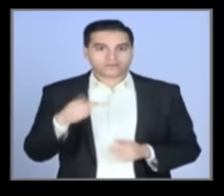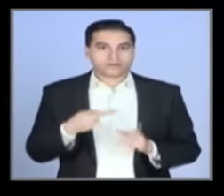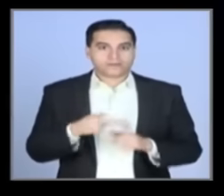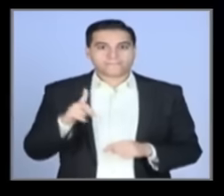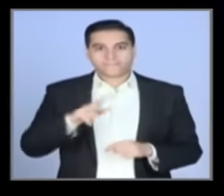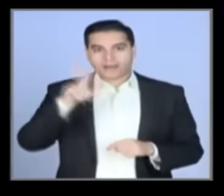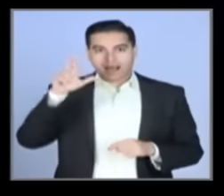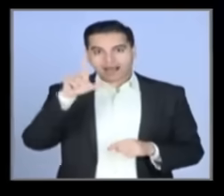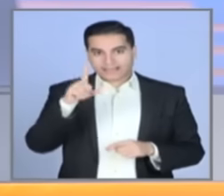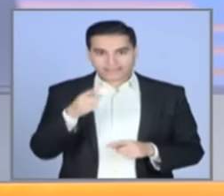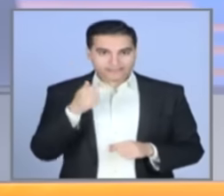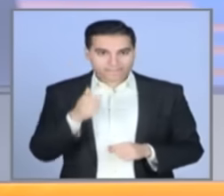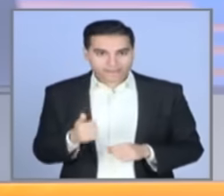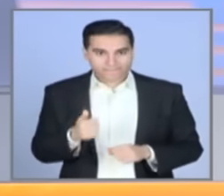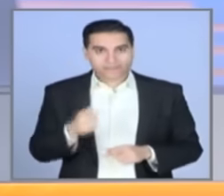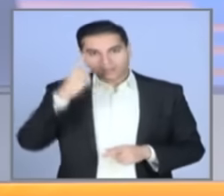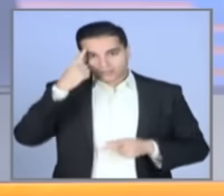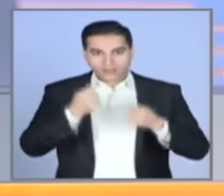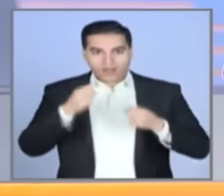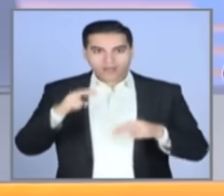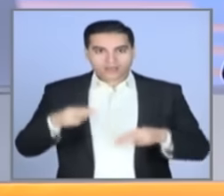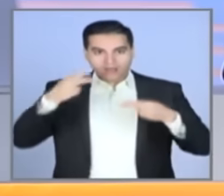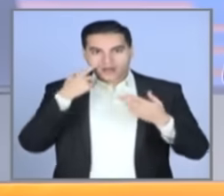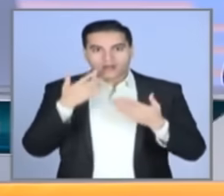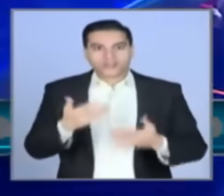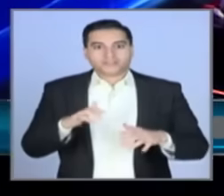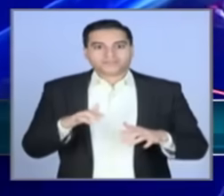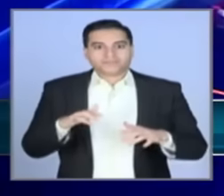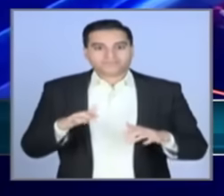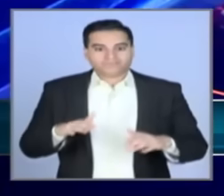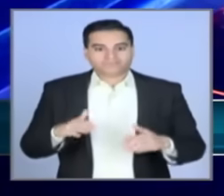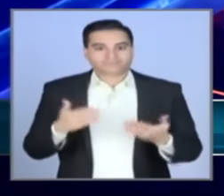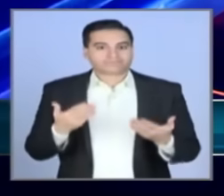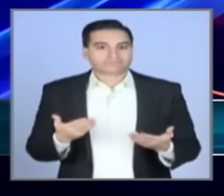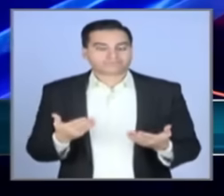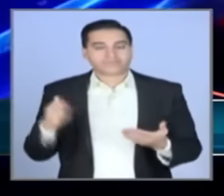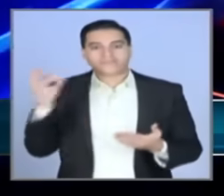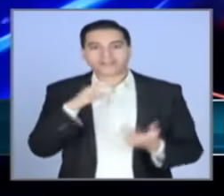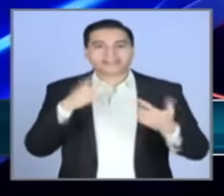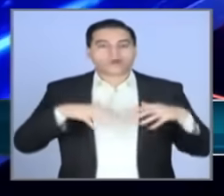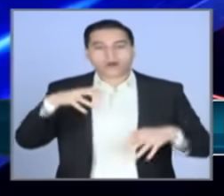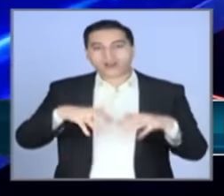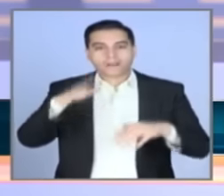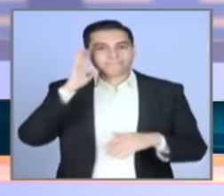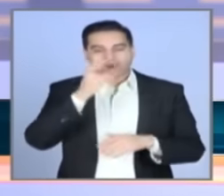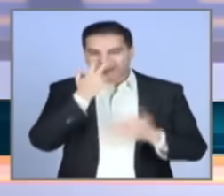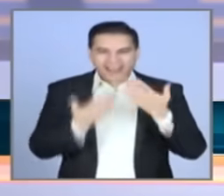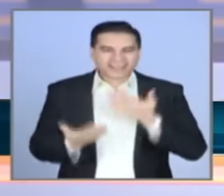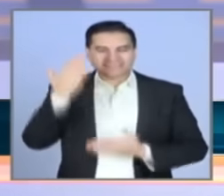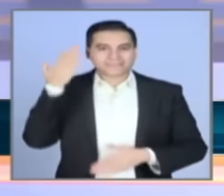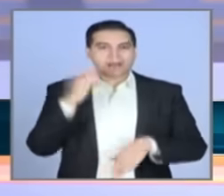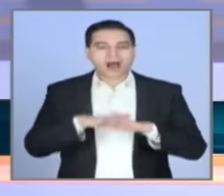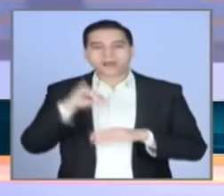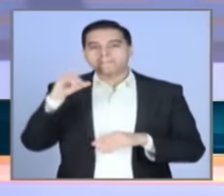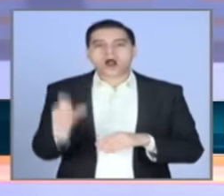بلال. بلال تمام. تحت الضغط كاونتر. إلى أي من دول الخلافة ينتمي